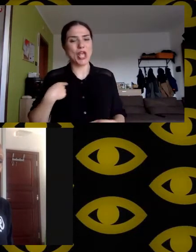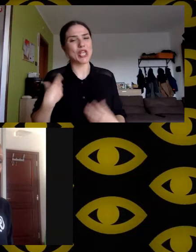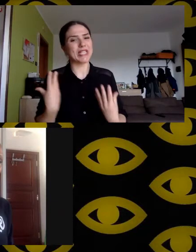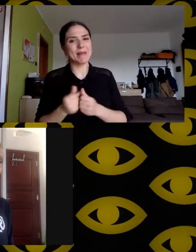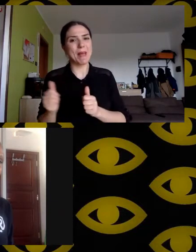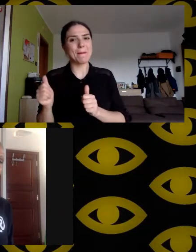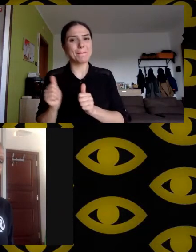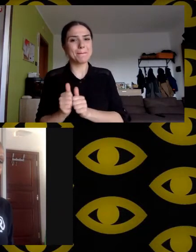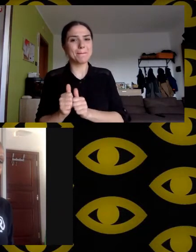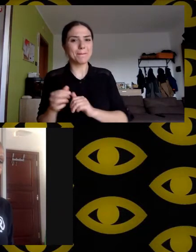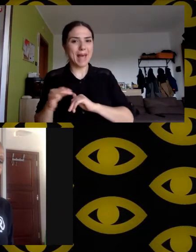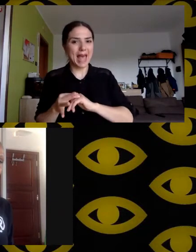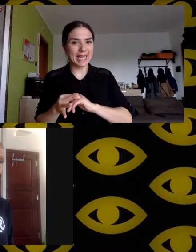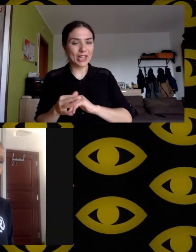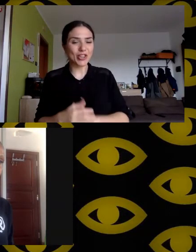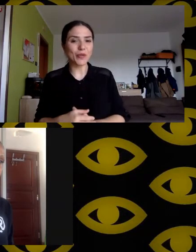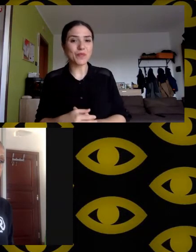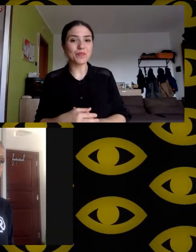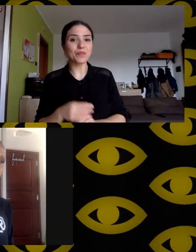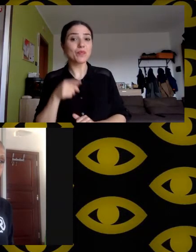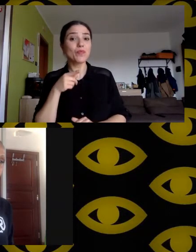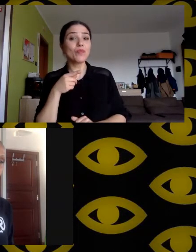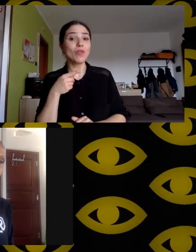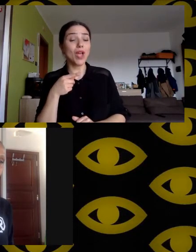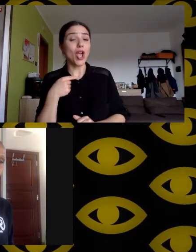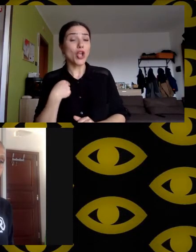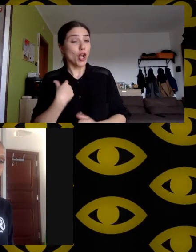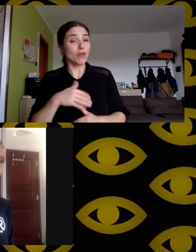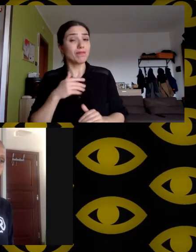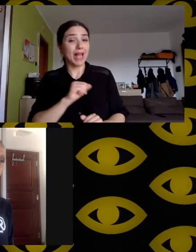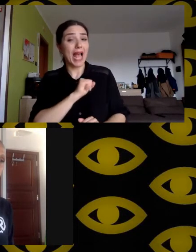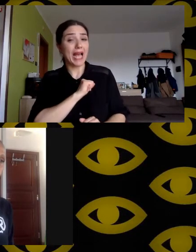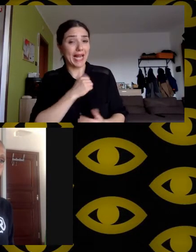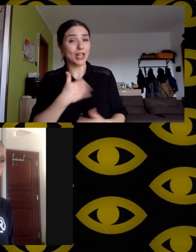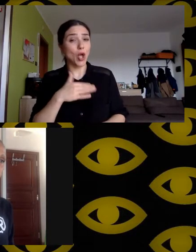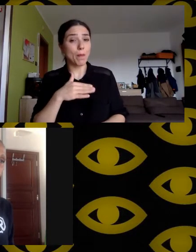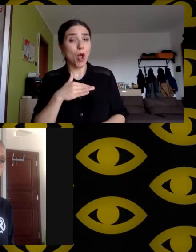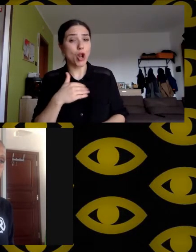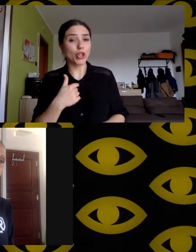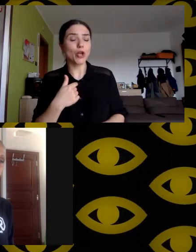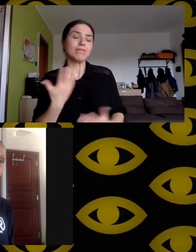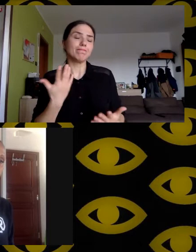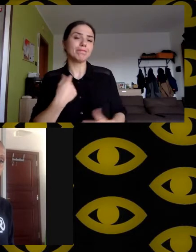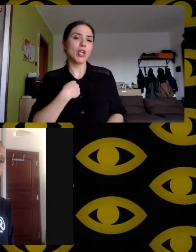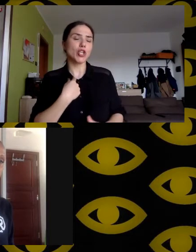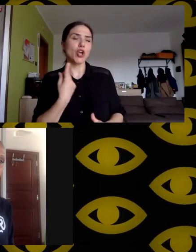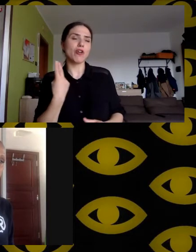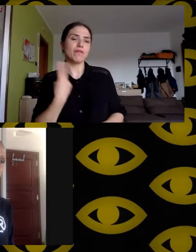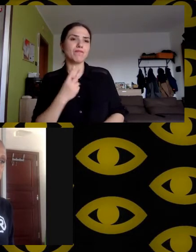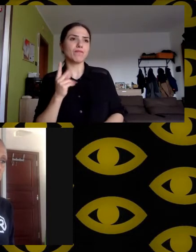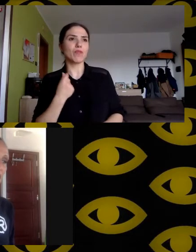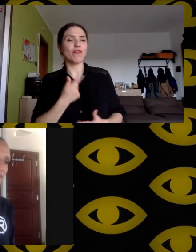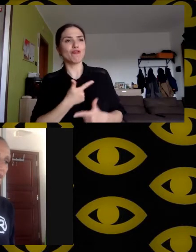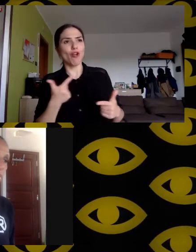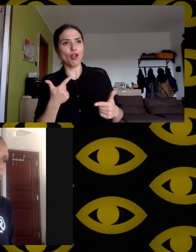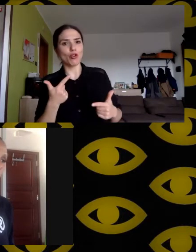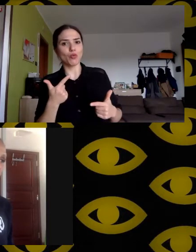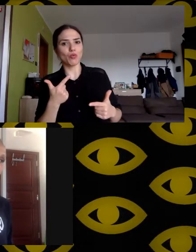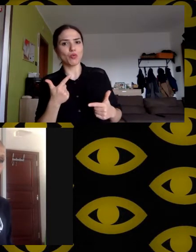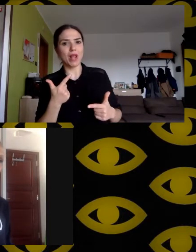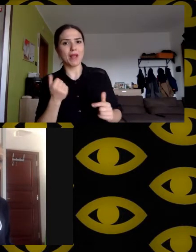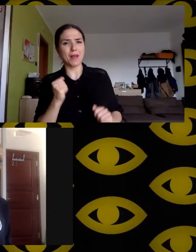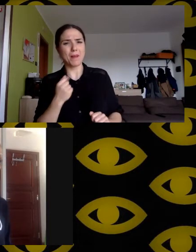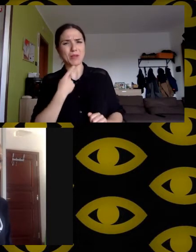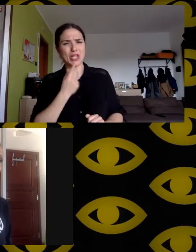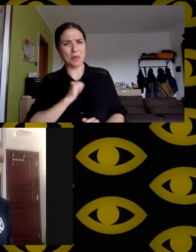detto è una cosa in cui credo moltissimo. Io ho avuto, io ho la fortuna, ecco, forse sono stata... Mi fate fare una